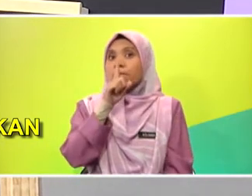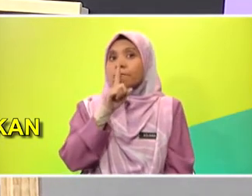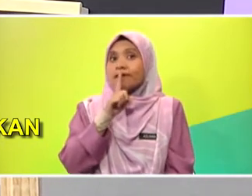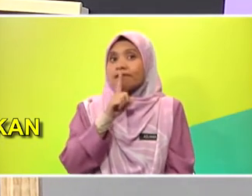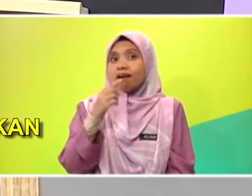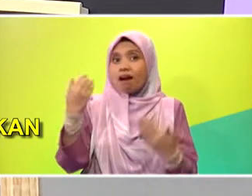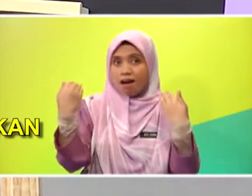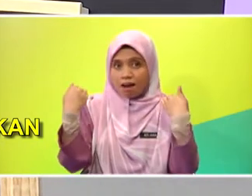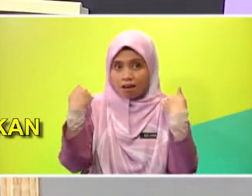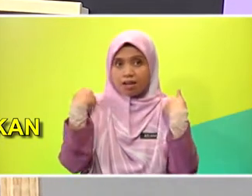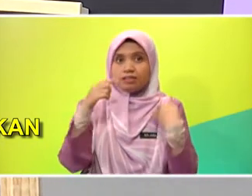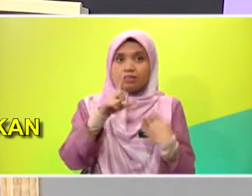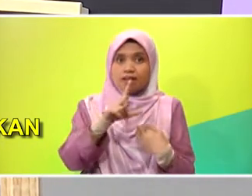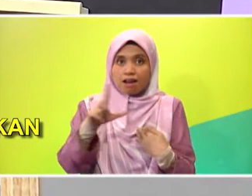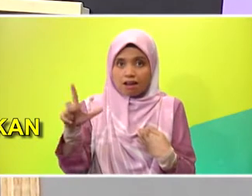Hai porno